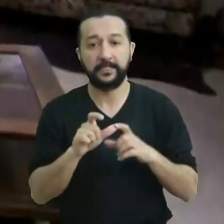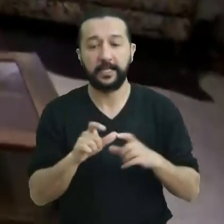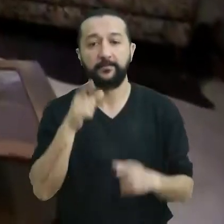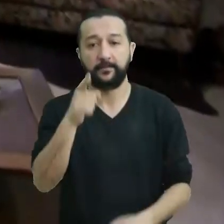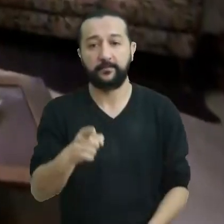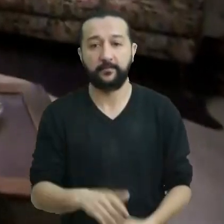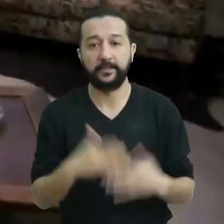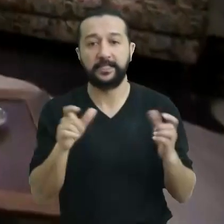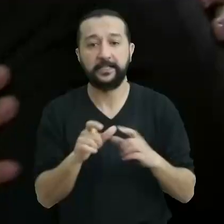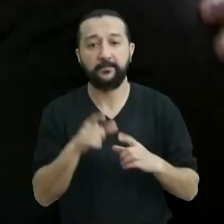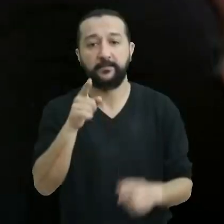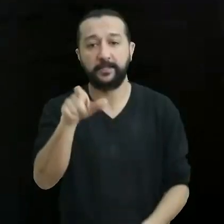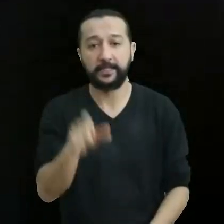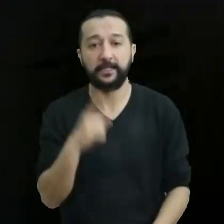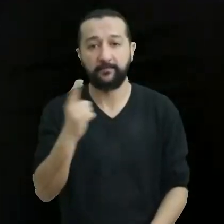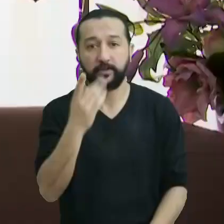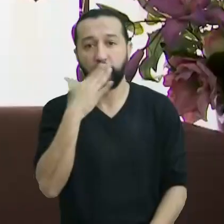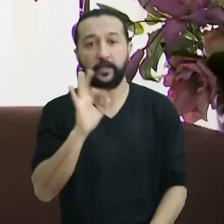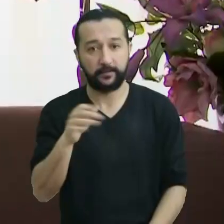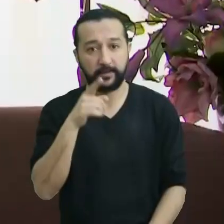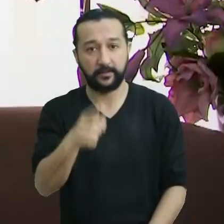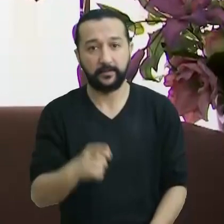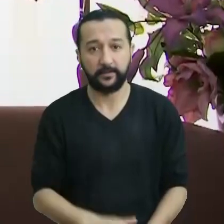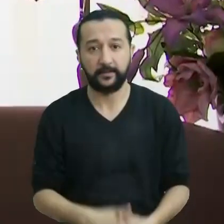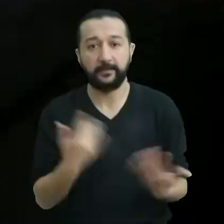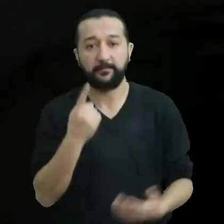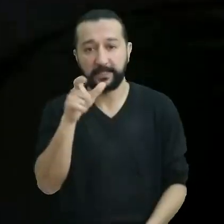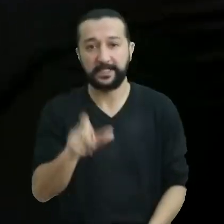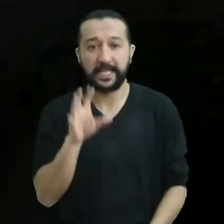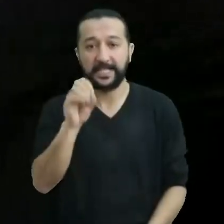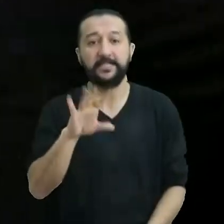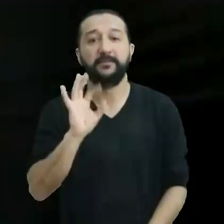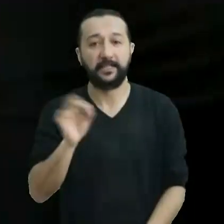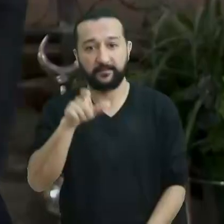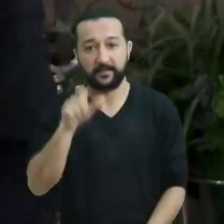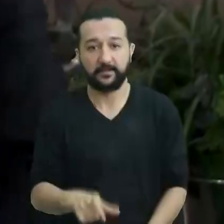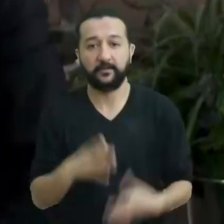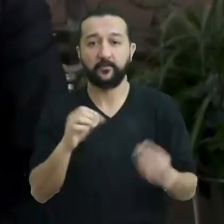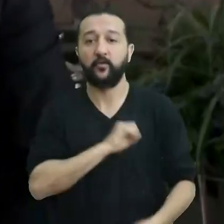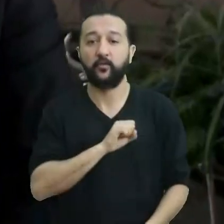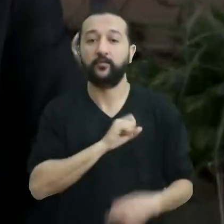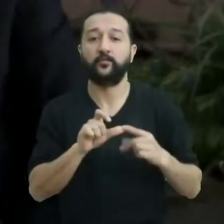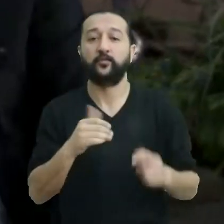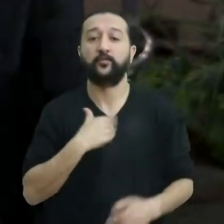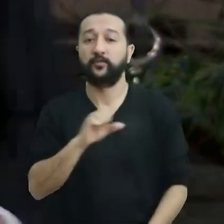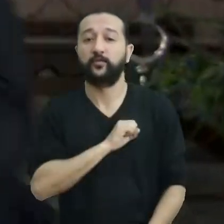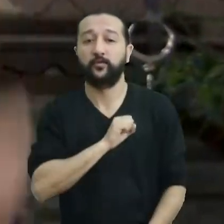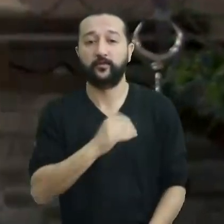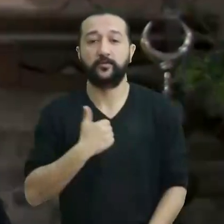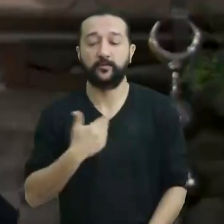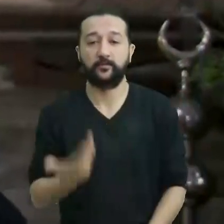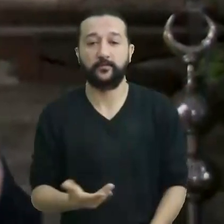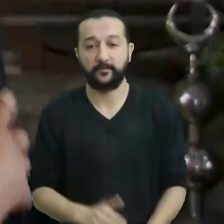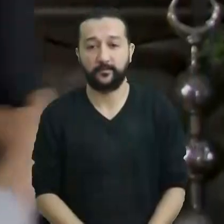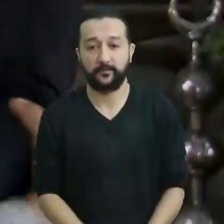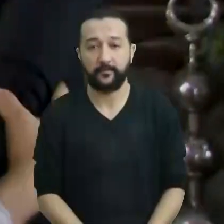Zarpım. Koşup sarıldı. Zarpım. Bir şeyin yok değil mi? Meryem'in ağzı açık yere kalmış. Yerine ısırmadı değil mi? Çok korktum Şükrü. Çok korktum.